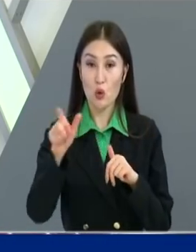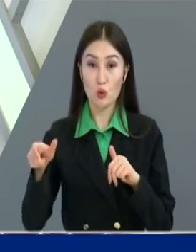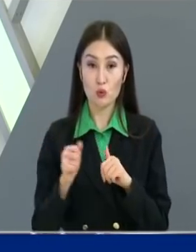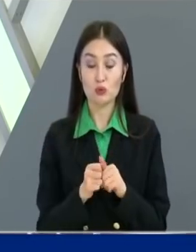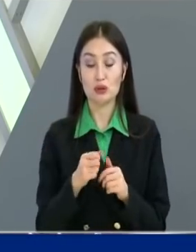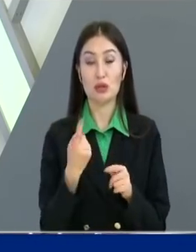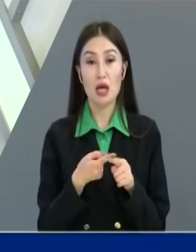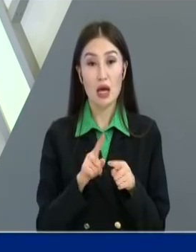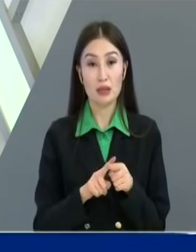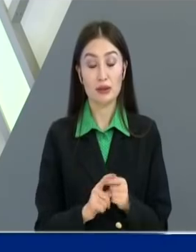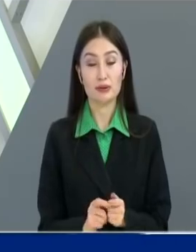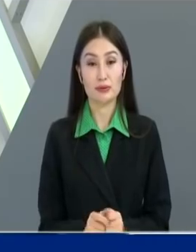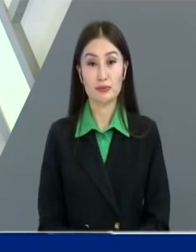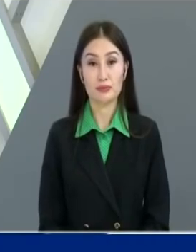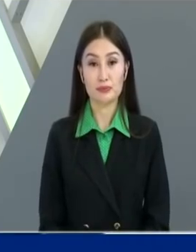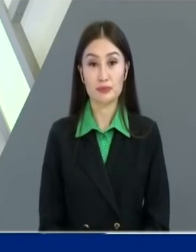ситуации легитимной власти.